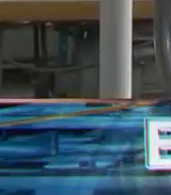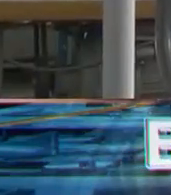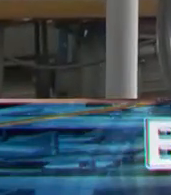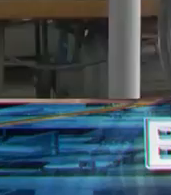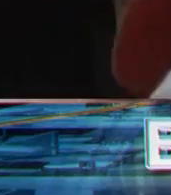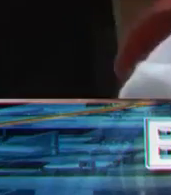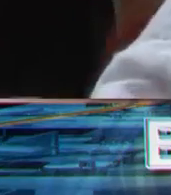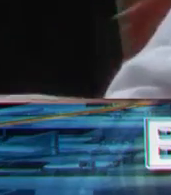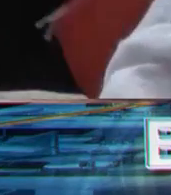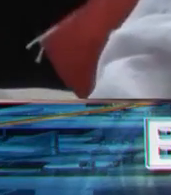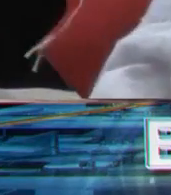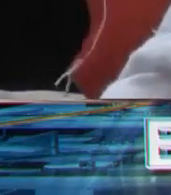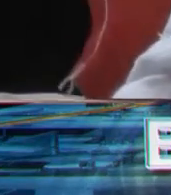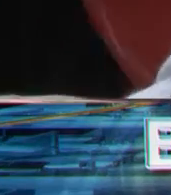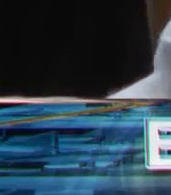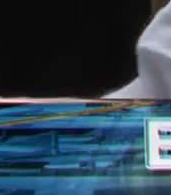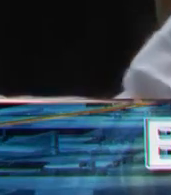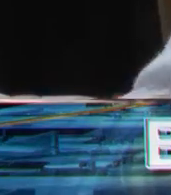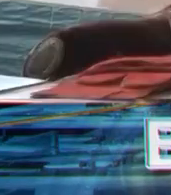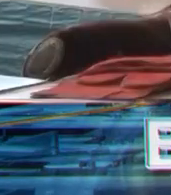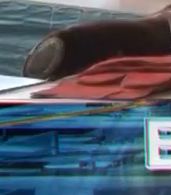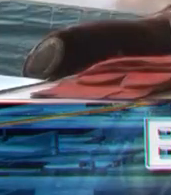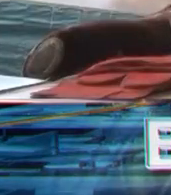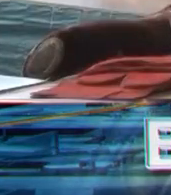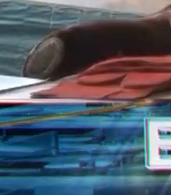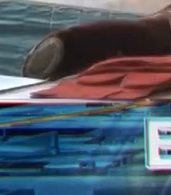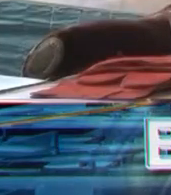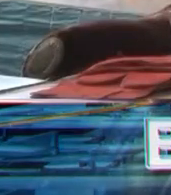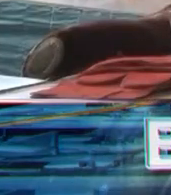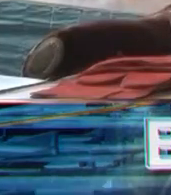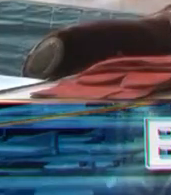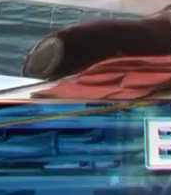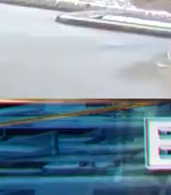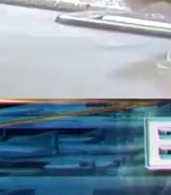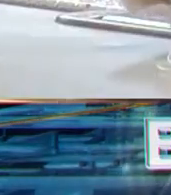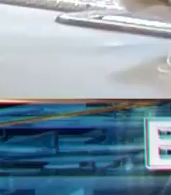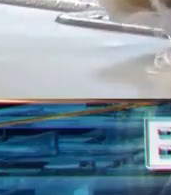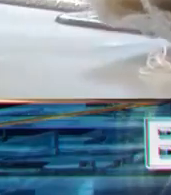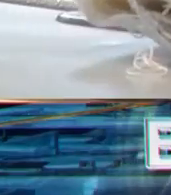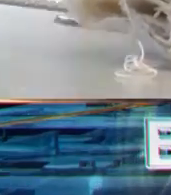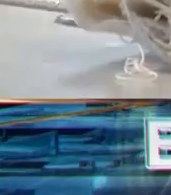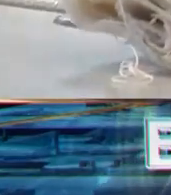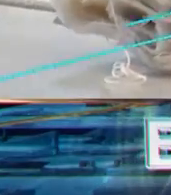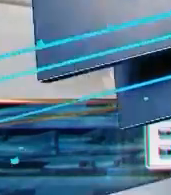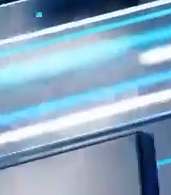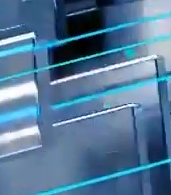Қалауын тапса, аймақ түрмелерінде шағын бизнес жолға қойылып, 350 жаза өтеуші тұрақты табыс табуда.